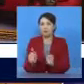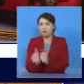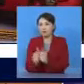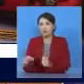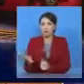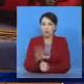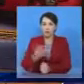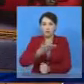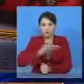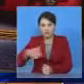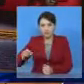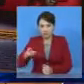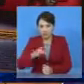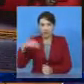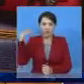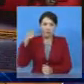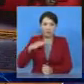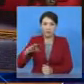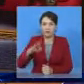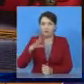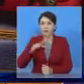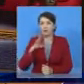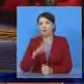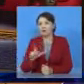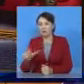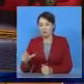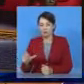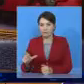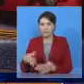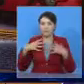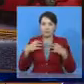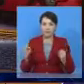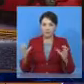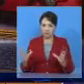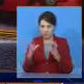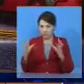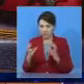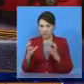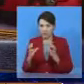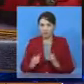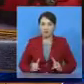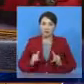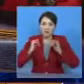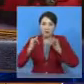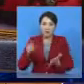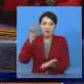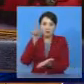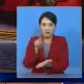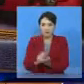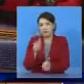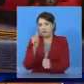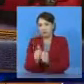Бүкіл біздің республика Ақтөбе облысында тұрып жатқан халықтардың денсаулығын сақтау үшін әркімнің өзінің міндеті, но бір